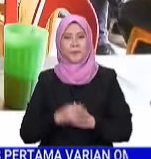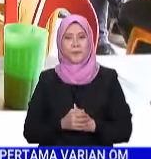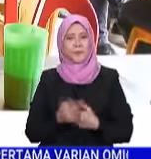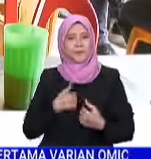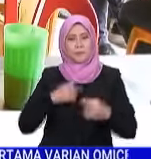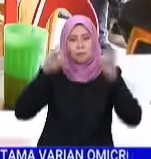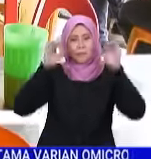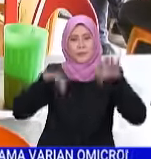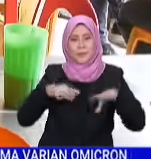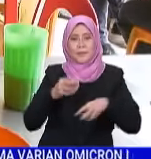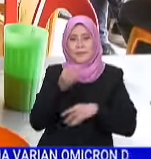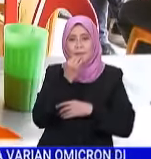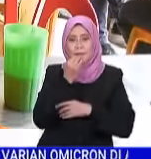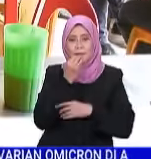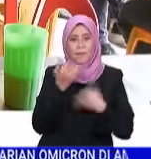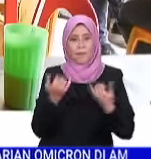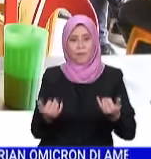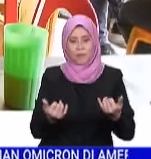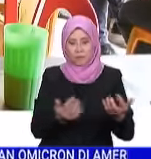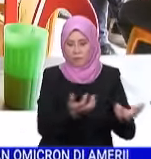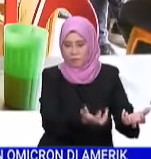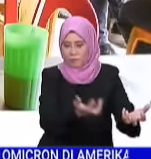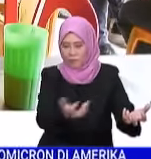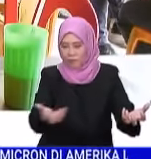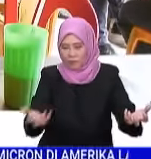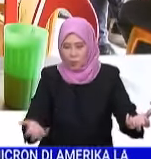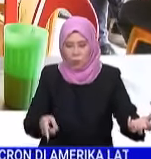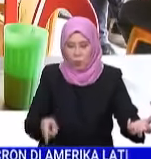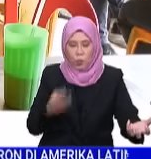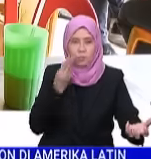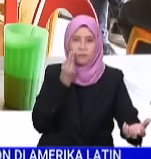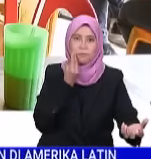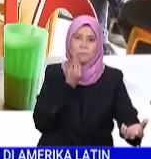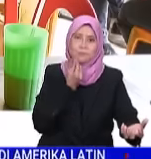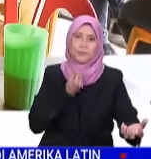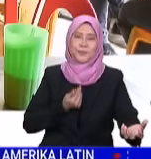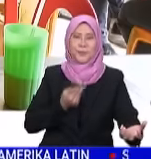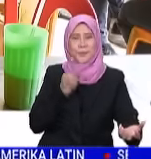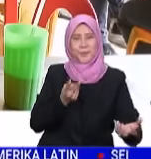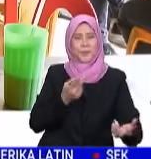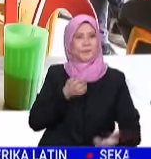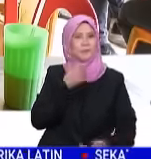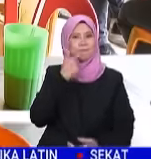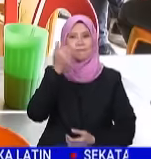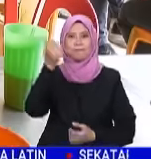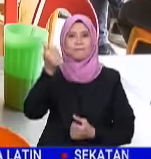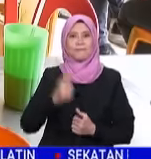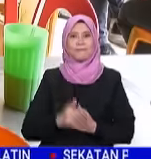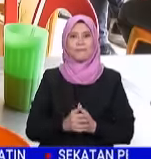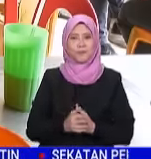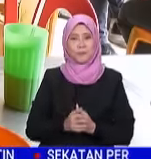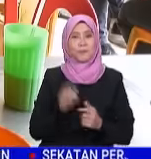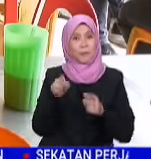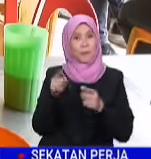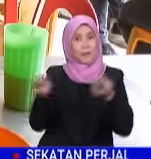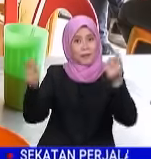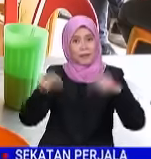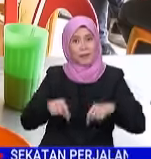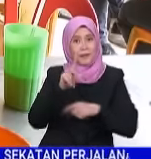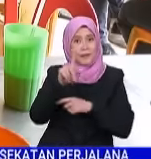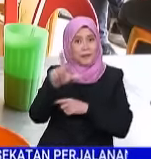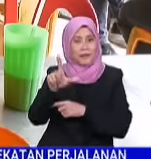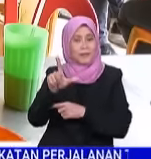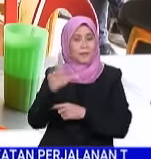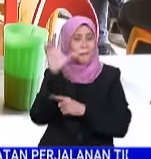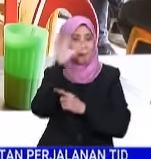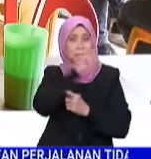makanan yang ada depan mata saya ni memang nampak mengiurkan menyelerakan Oke kalau anda semua datang ke KL tak datang